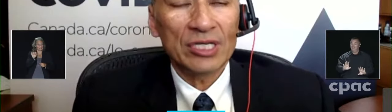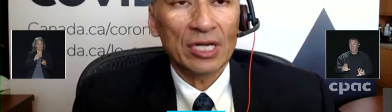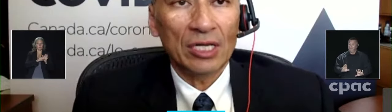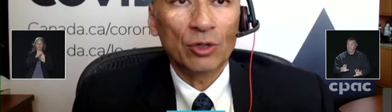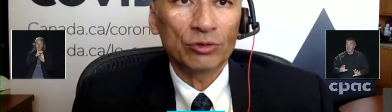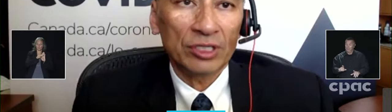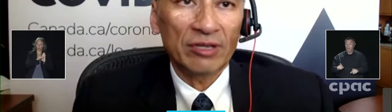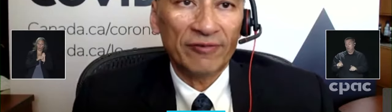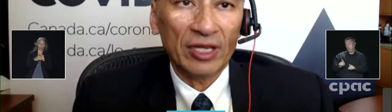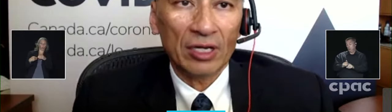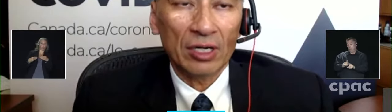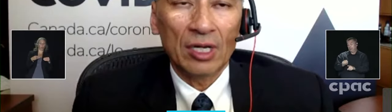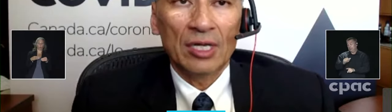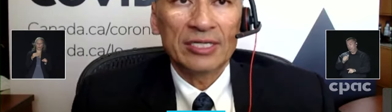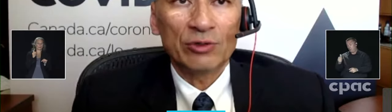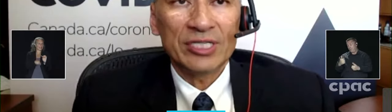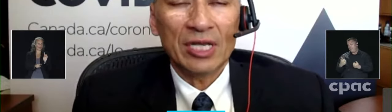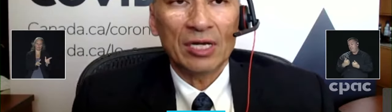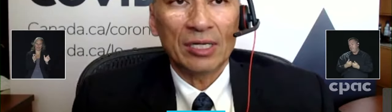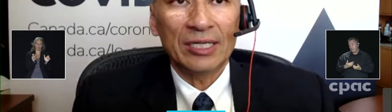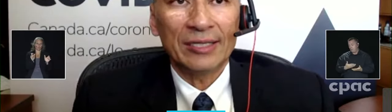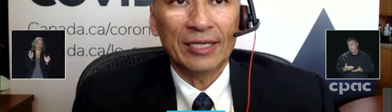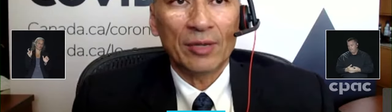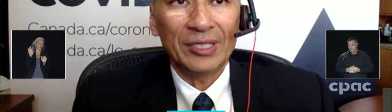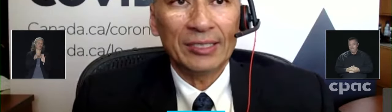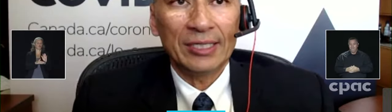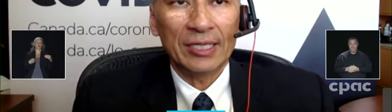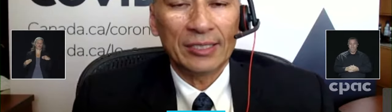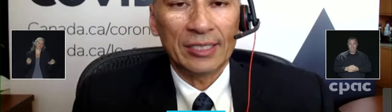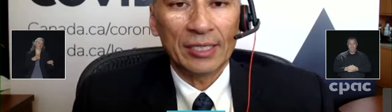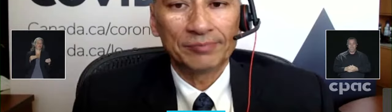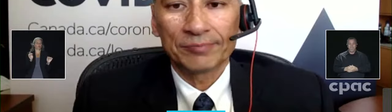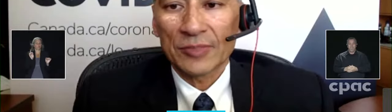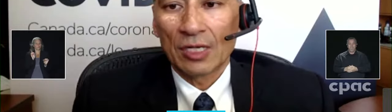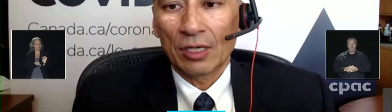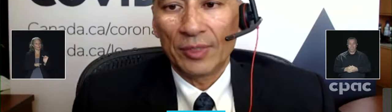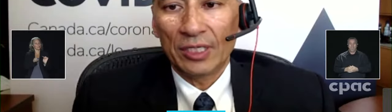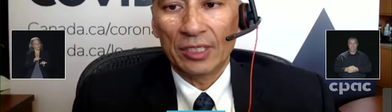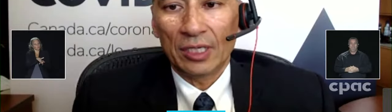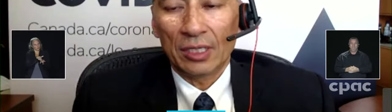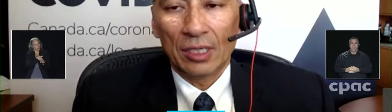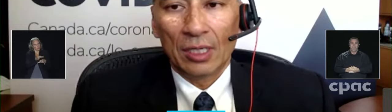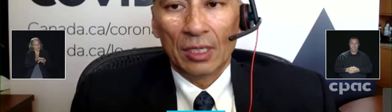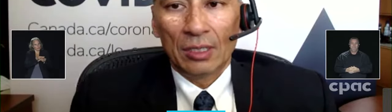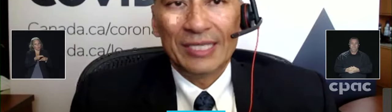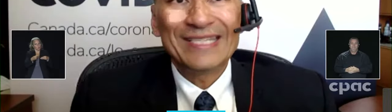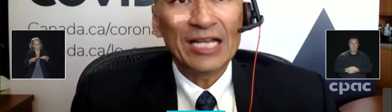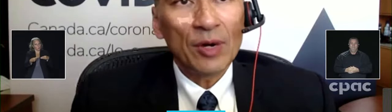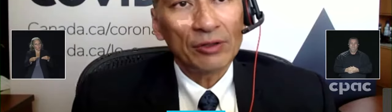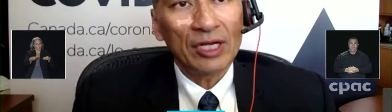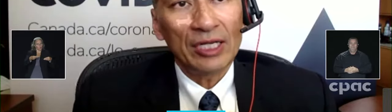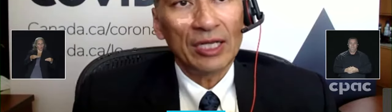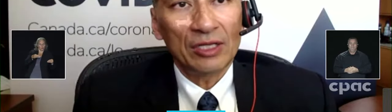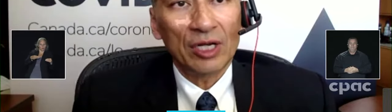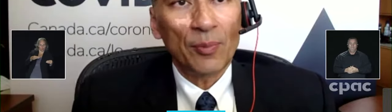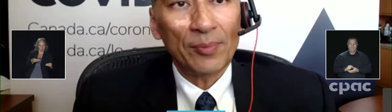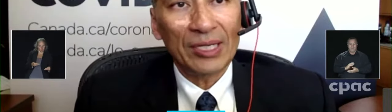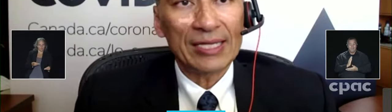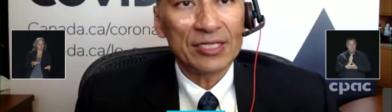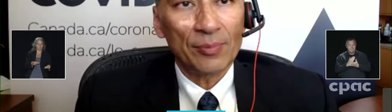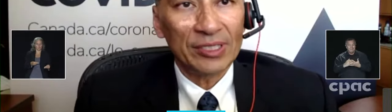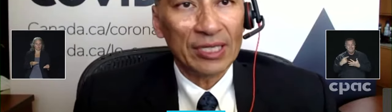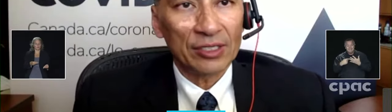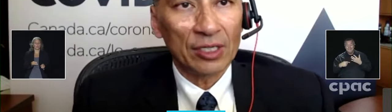Et aussi un autre défi, c'est aussi il y a des des éléments dans